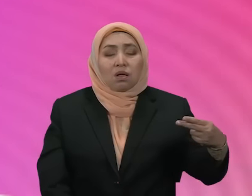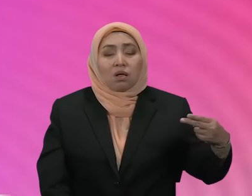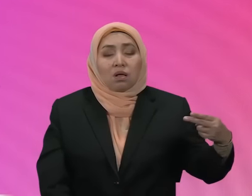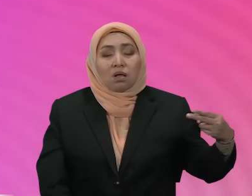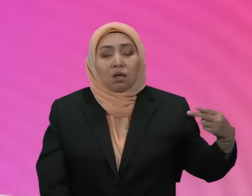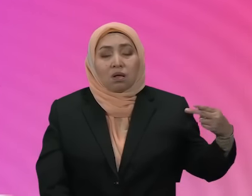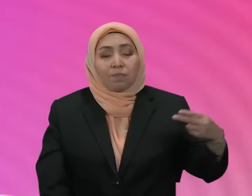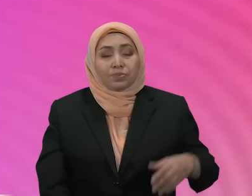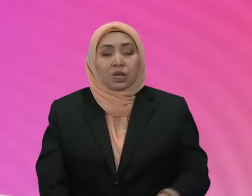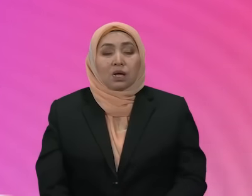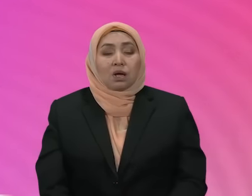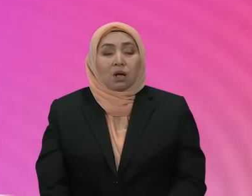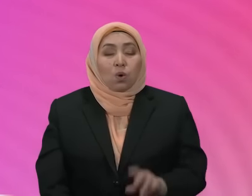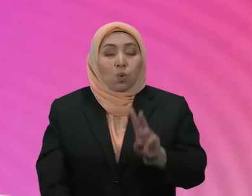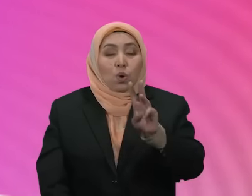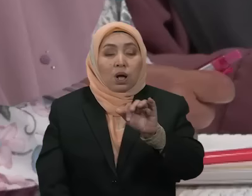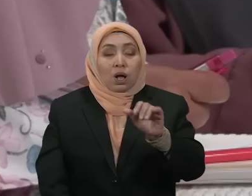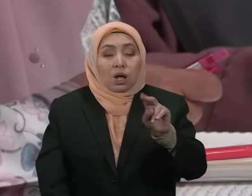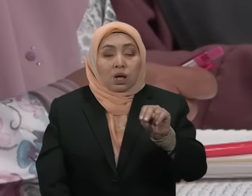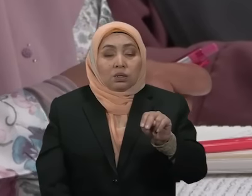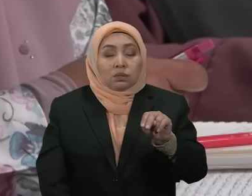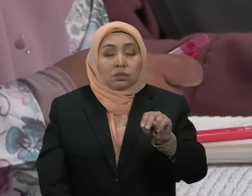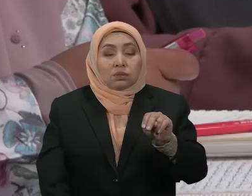indallah. Silakan. Wa